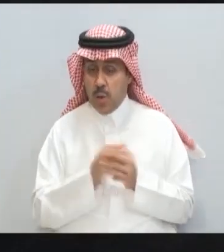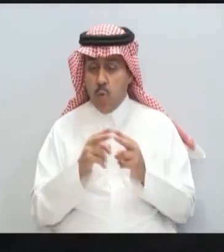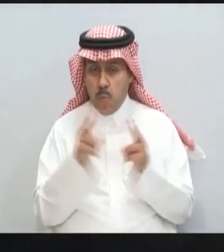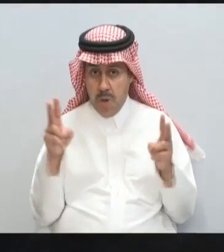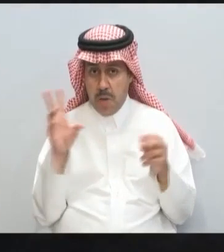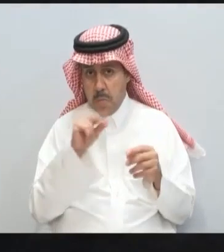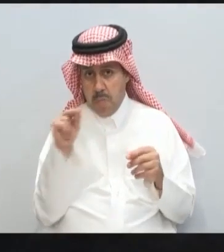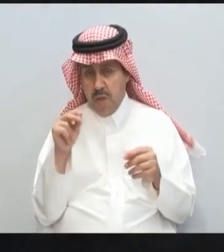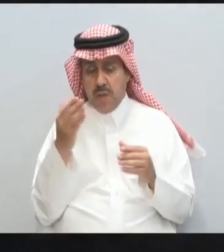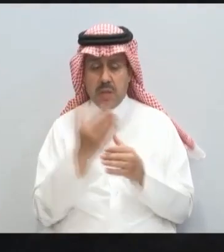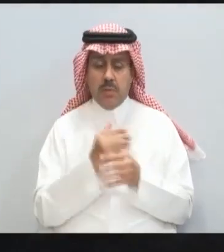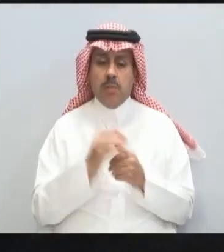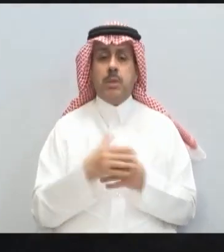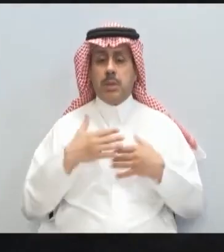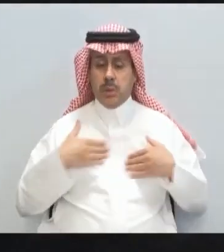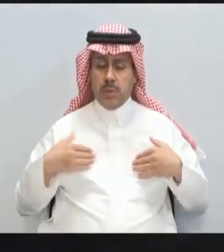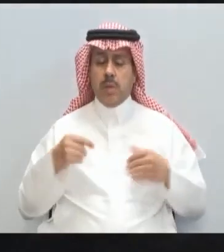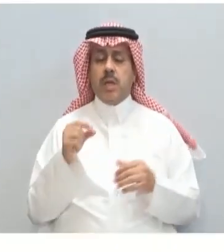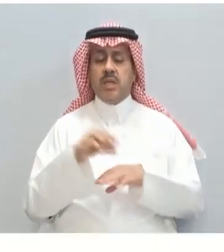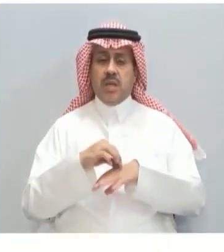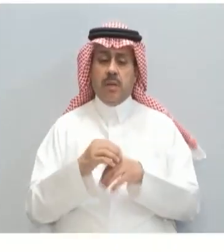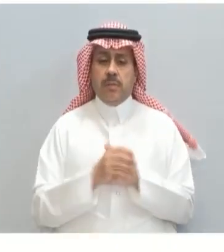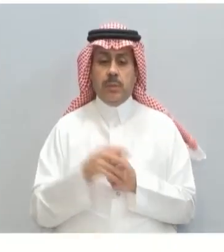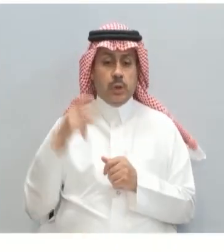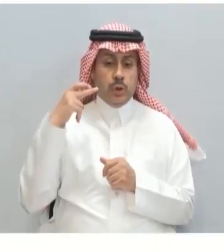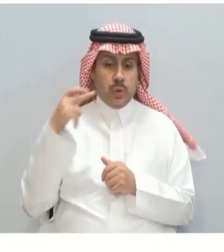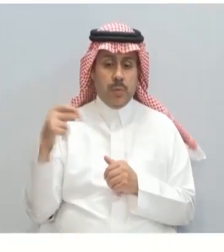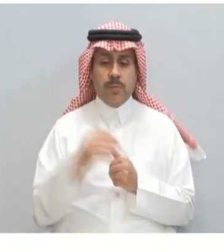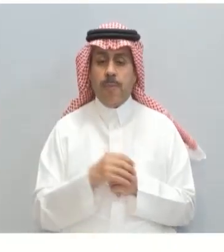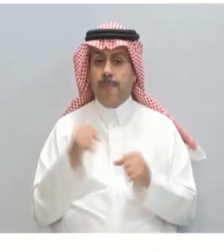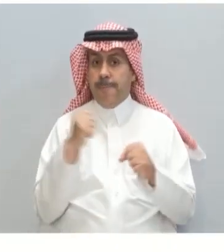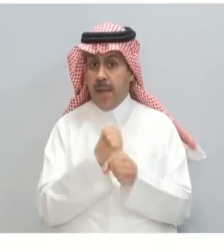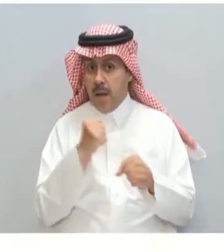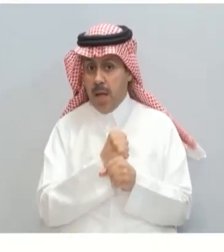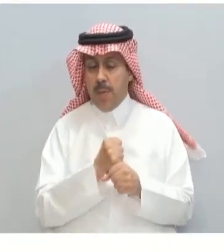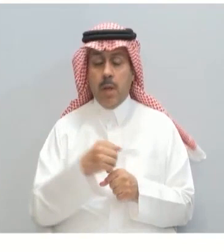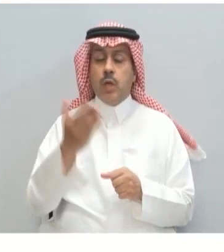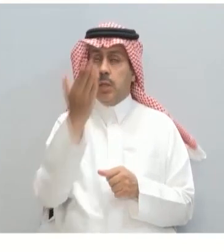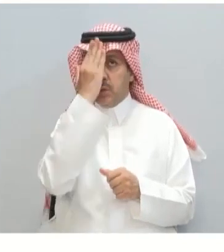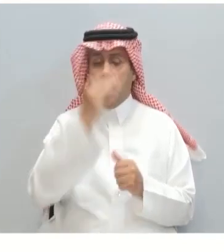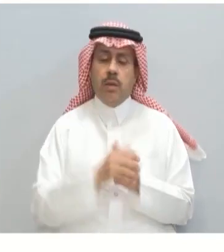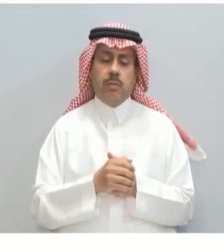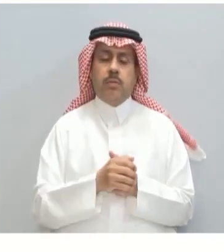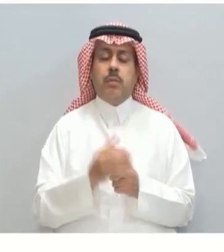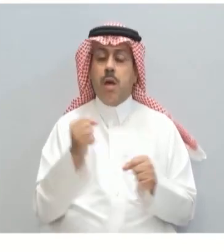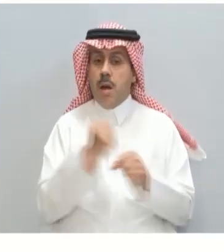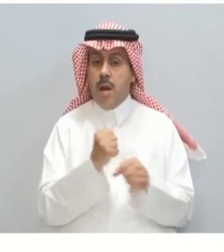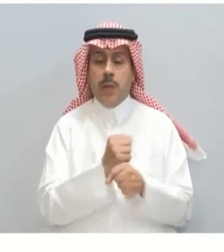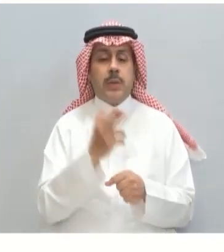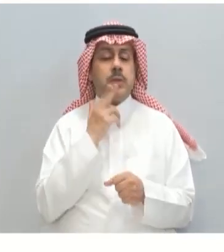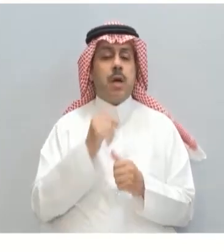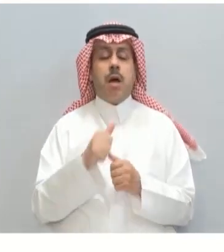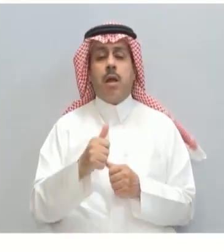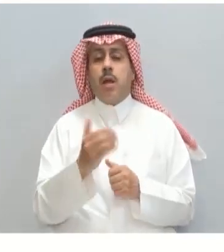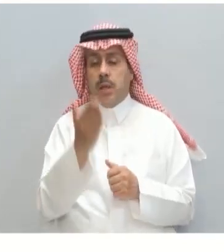التي يسعد بها الانسان باذن الله تعالى الجواب هو العمل الصالح لقوله تعالى من عمل